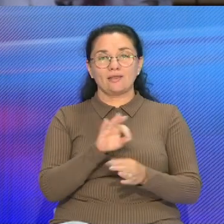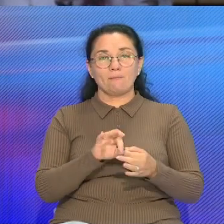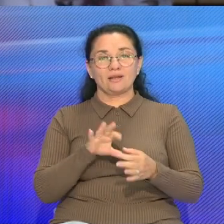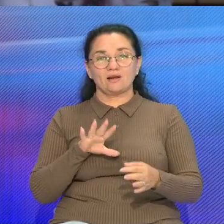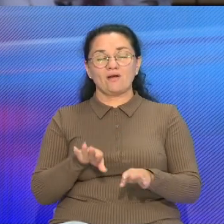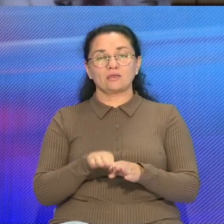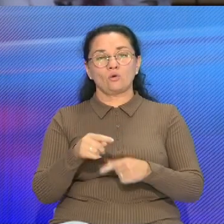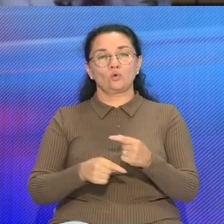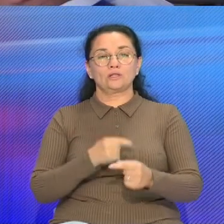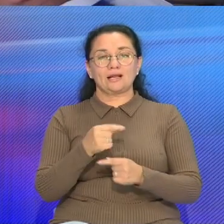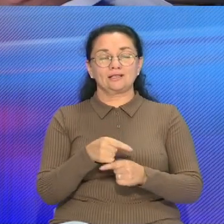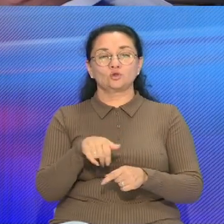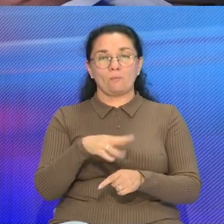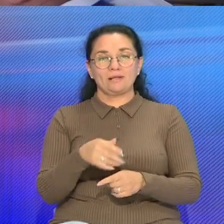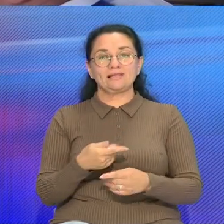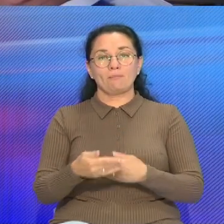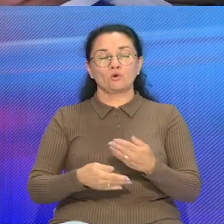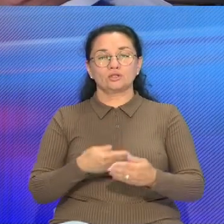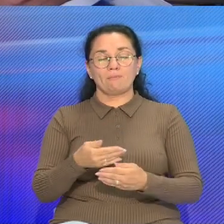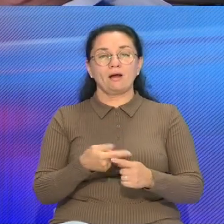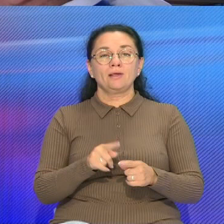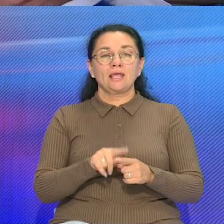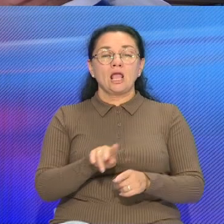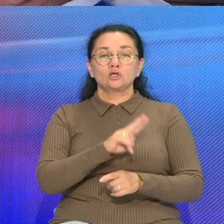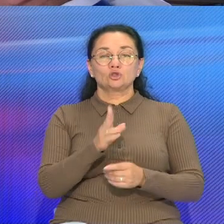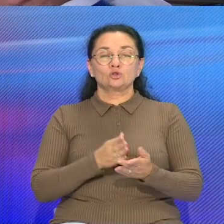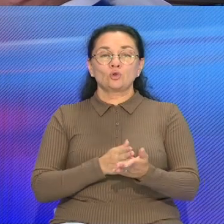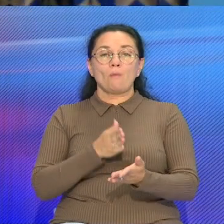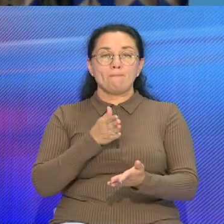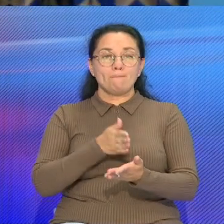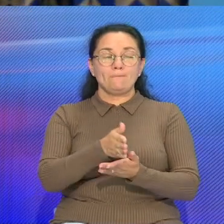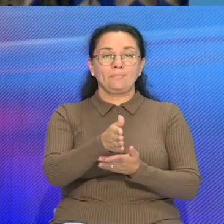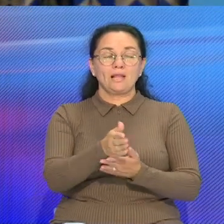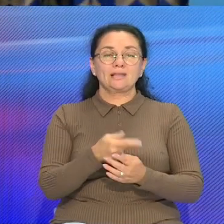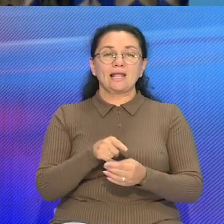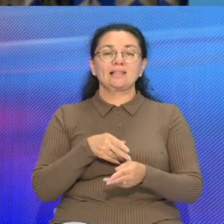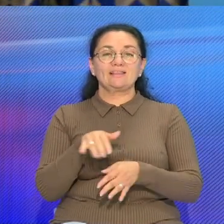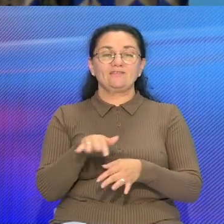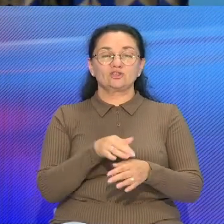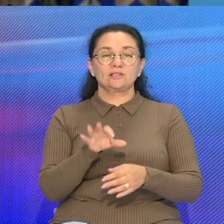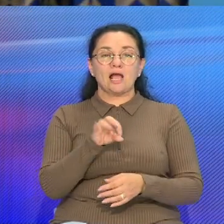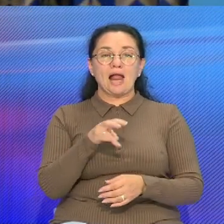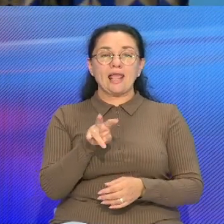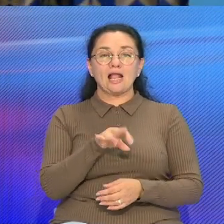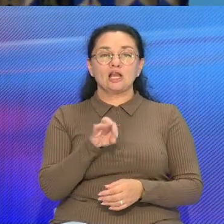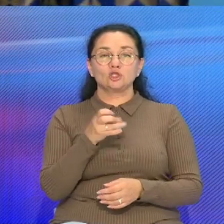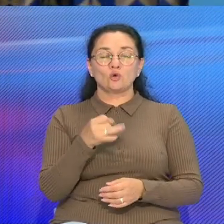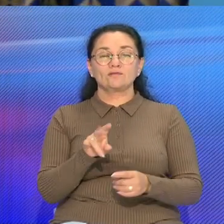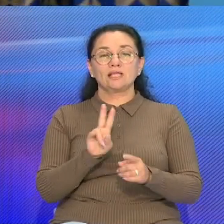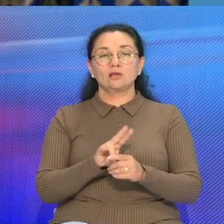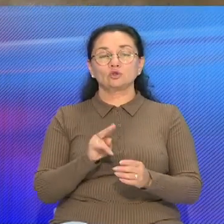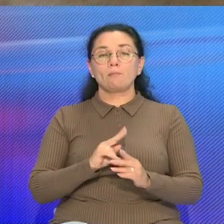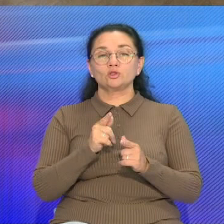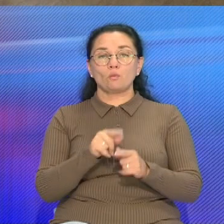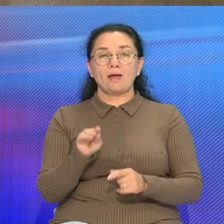от пайці па стапах. Сярод тых, хто мэтанакіравана рухаецца да сваёй мэты, і Алег Лісоўскі, гродзенец паступае на